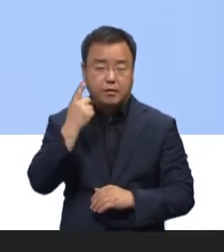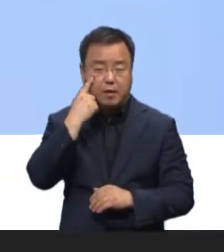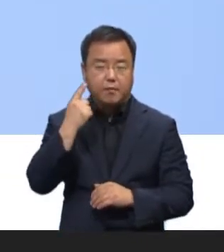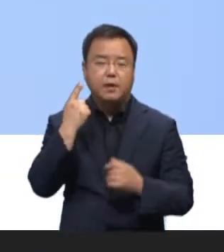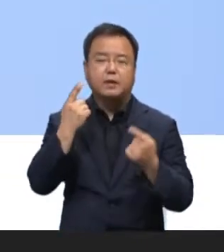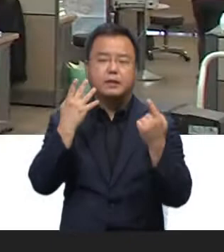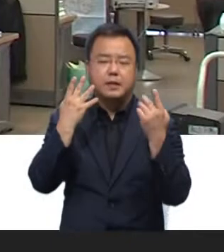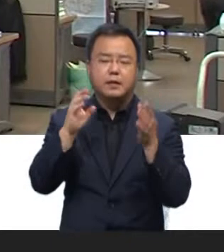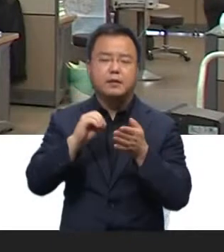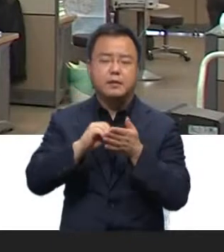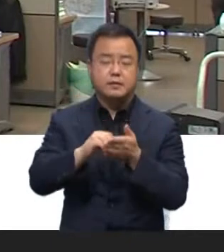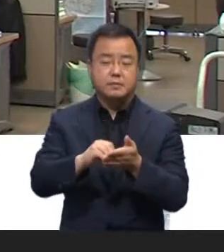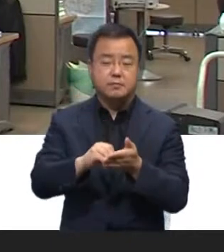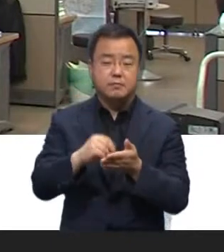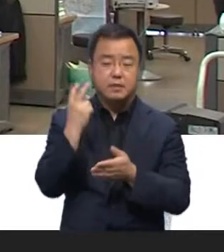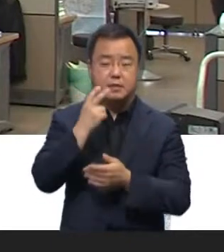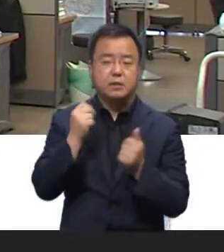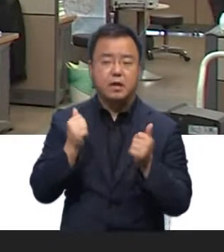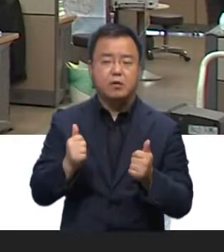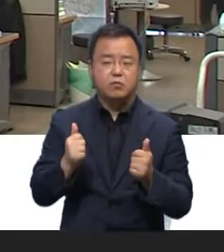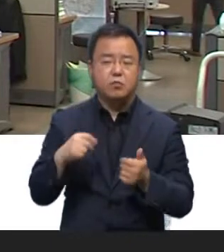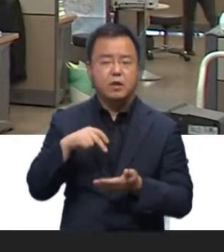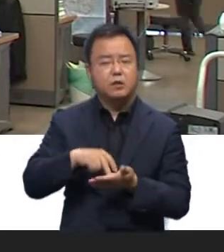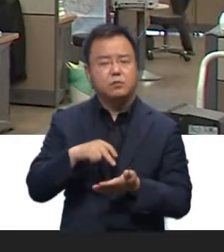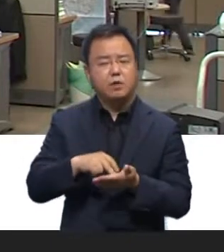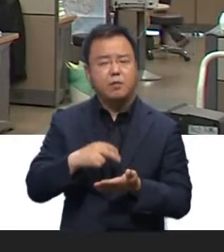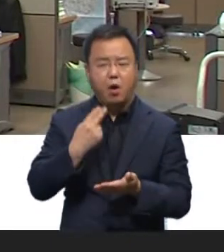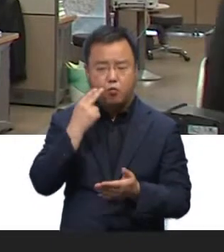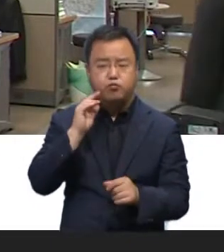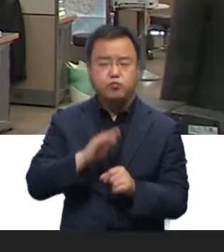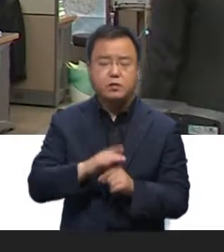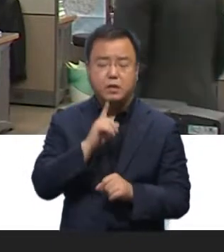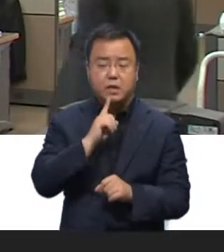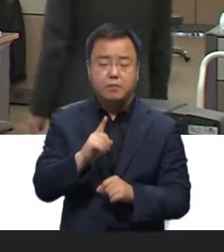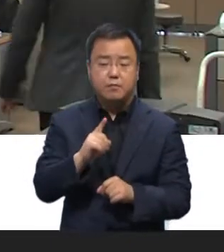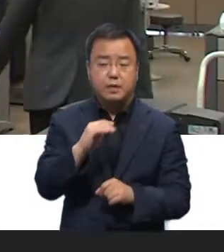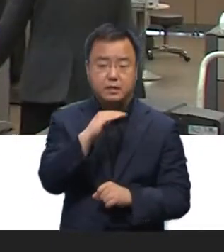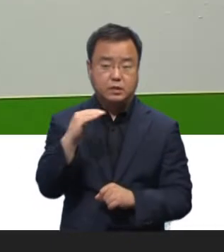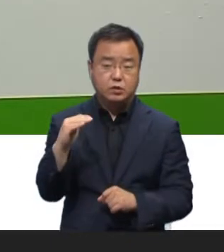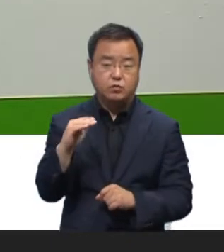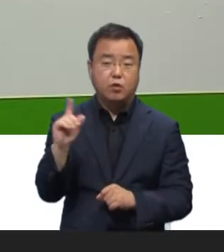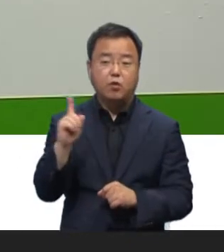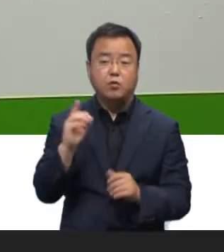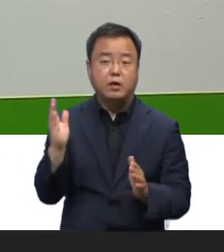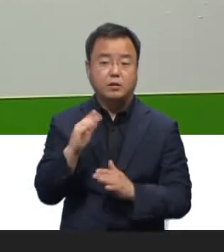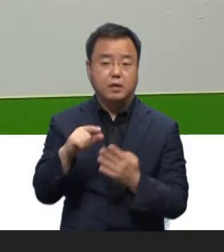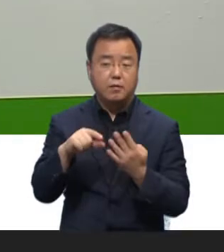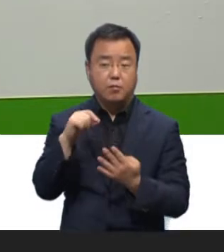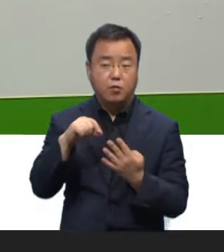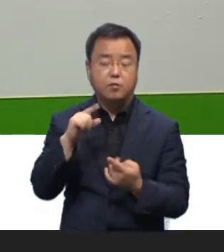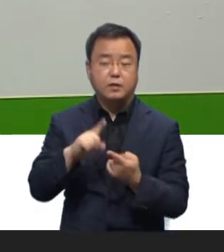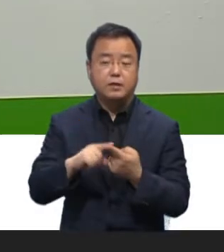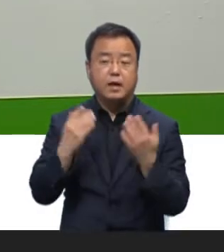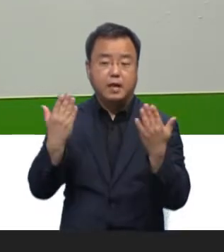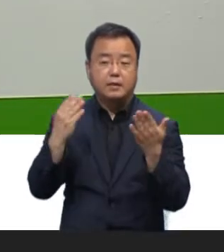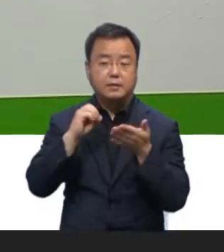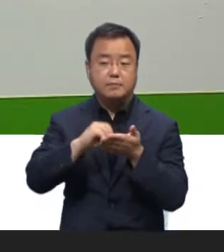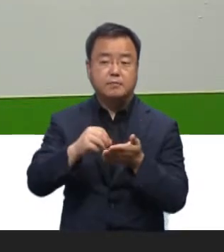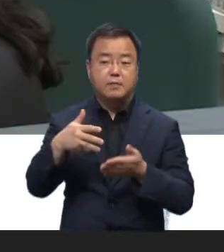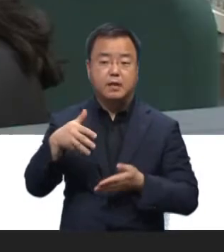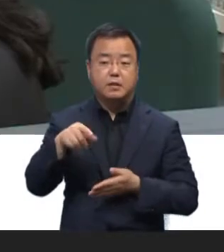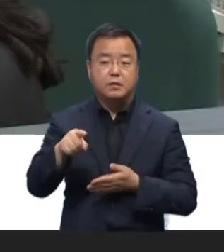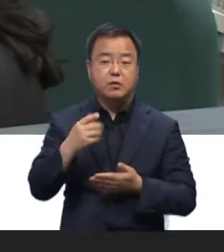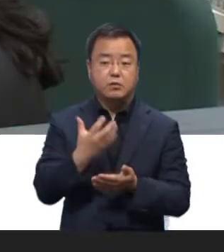억울하다 반응입니다 선발 기준 이며 어떤 학생들이 뽑히는 지 모두 입학처 자료를 통해서 공개하고 있다는